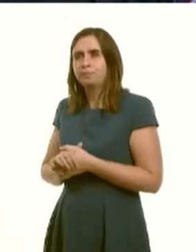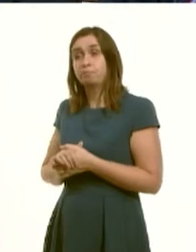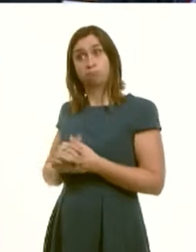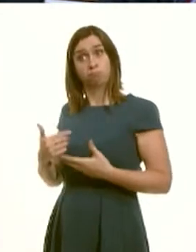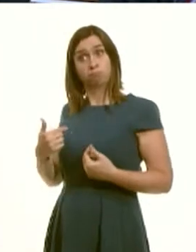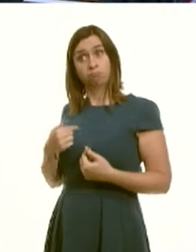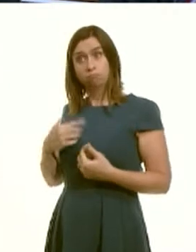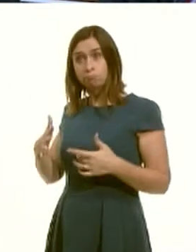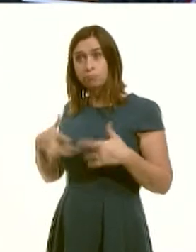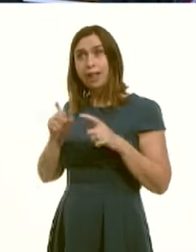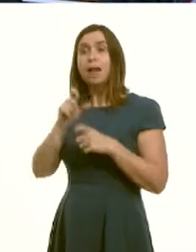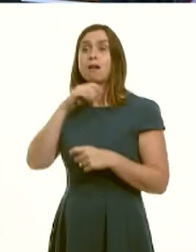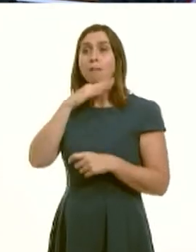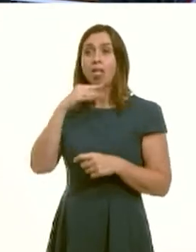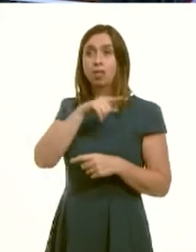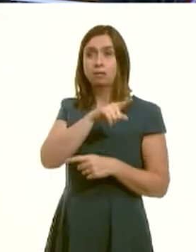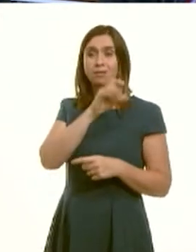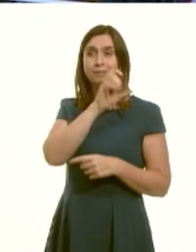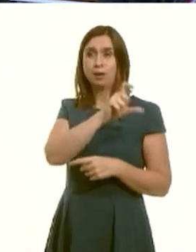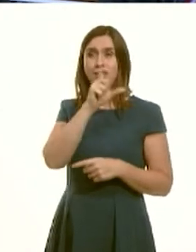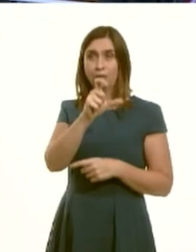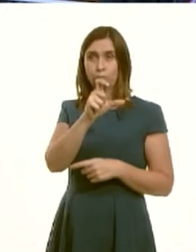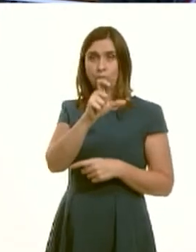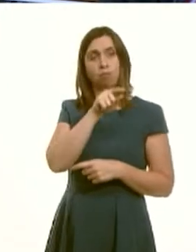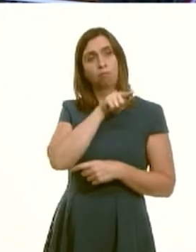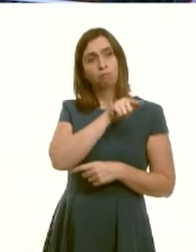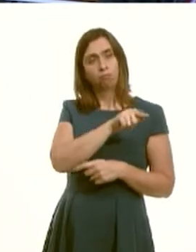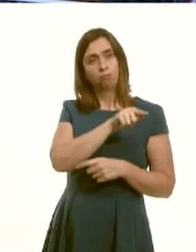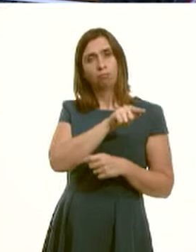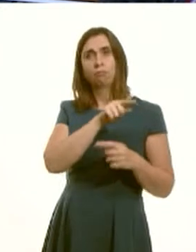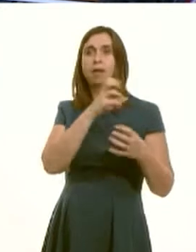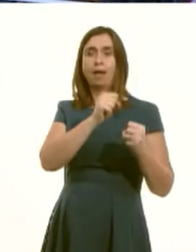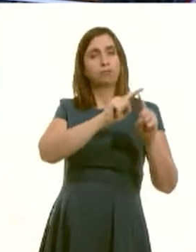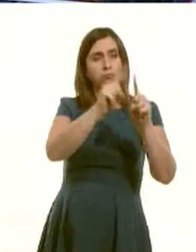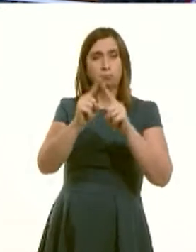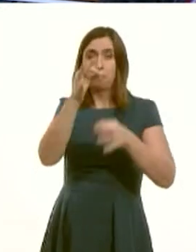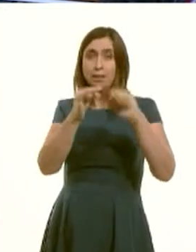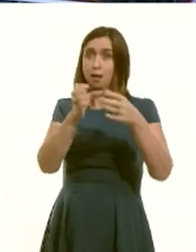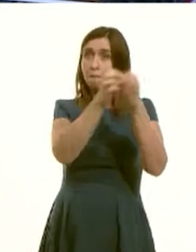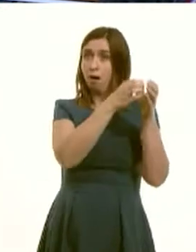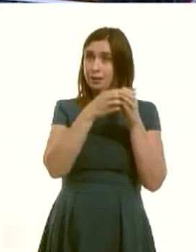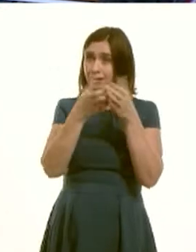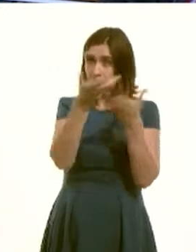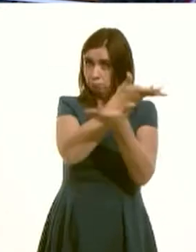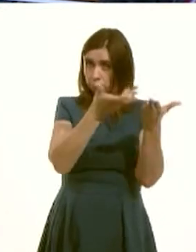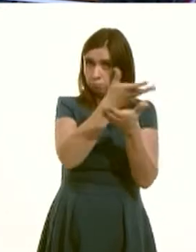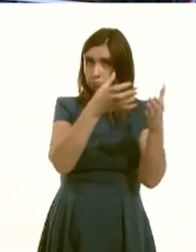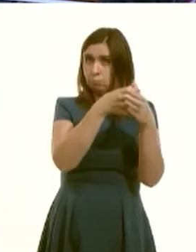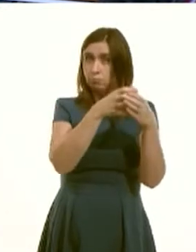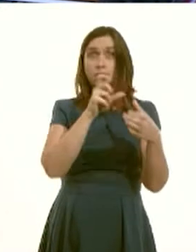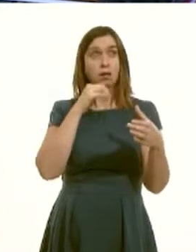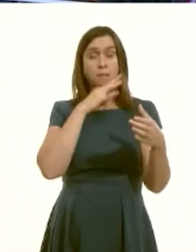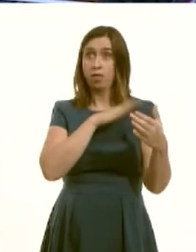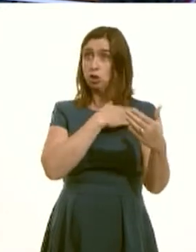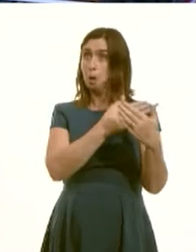gwrs oedd yn drawsbleidio sydd wrth gofio hanes Sir Gar ddim yn rhywbeth sydd wastad wedi bod yn rwydd iawn. Ond maen nhw ta beth wedi